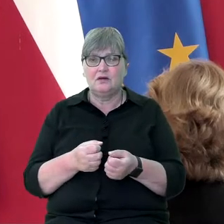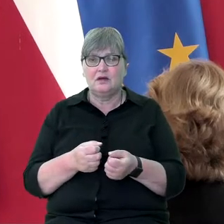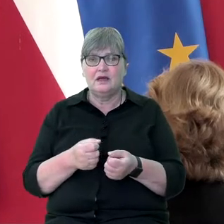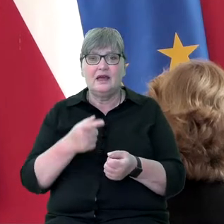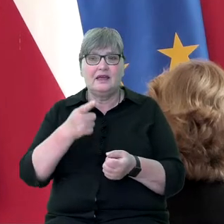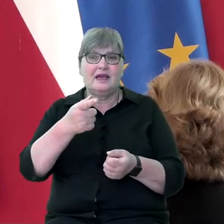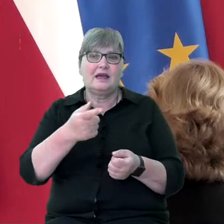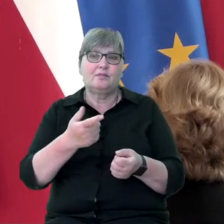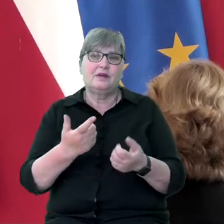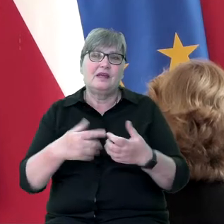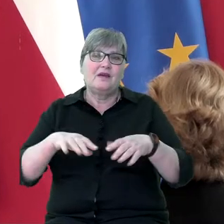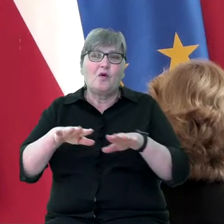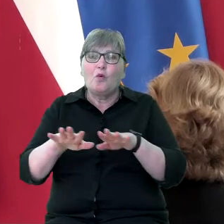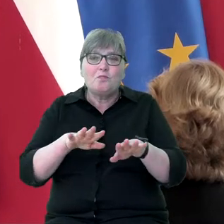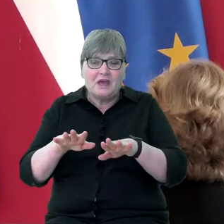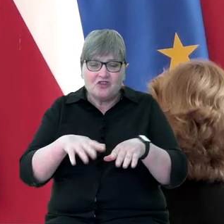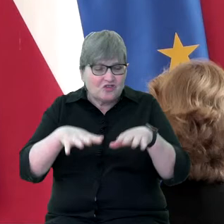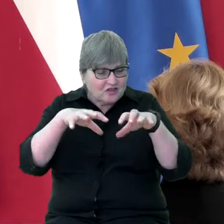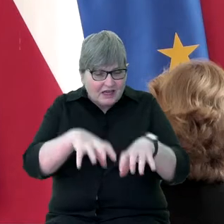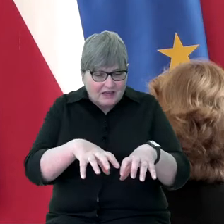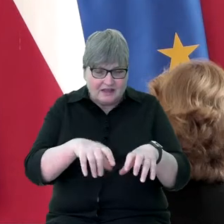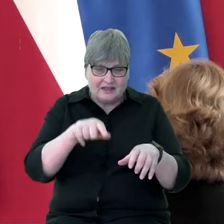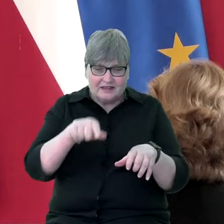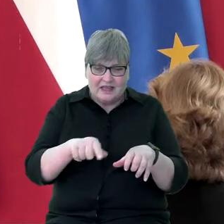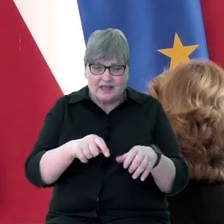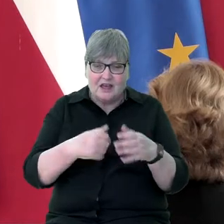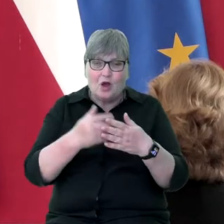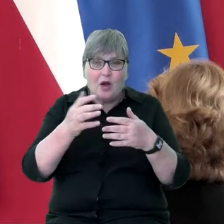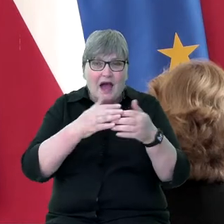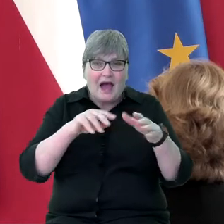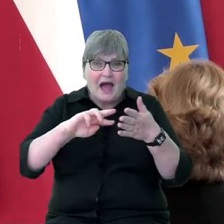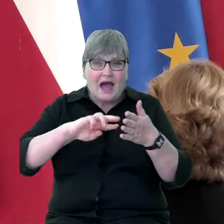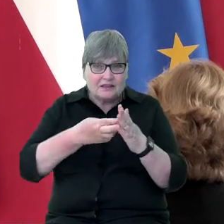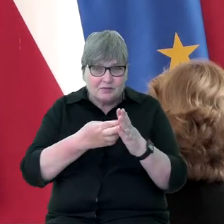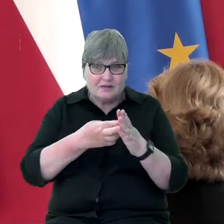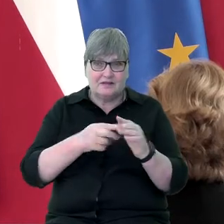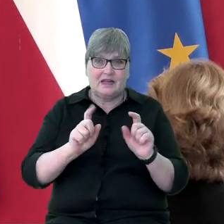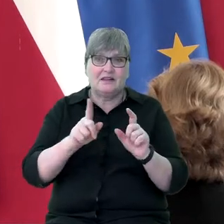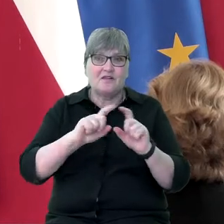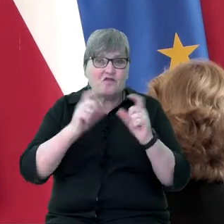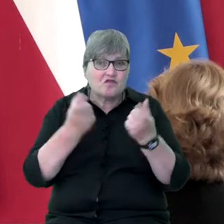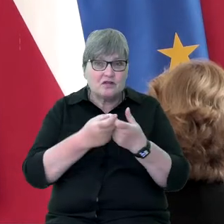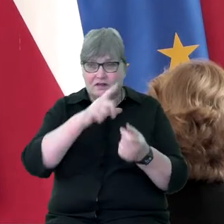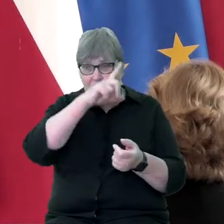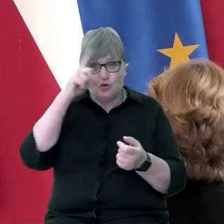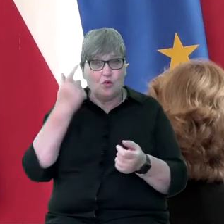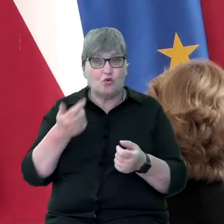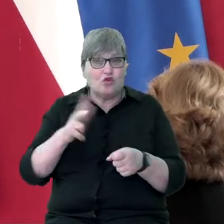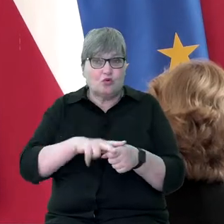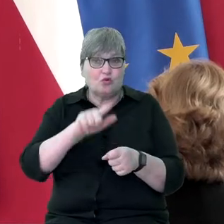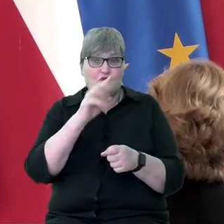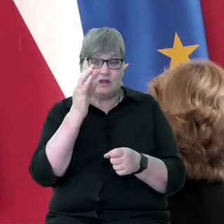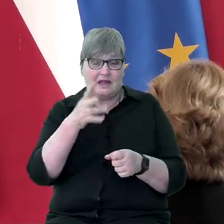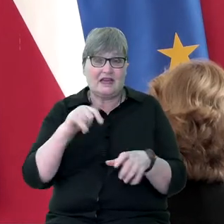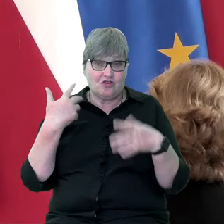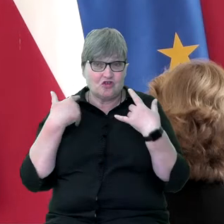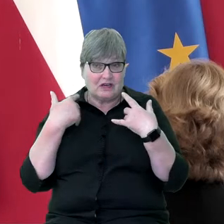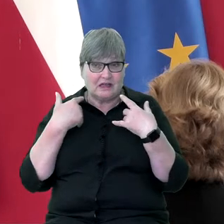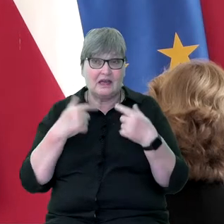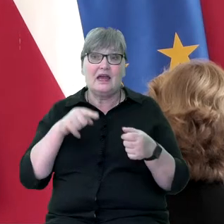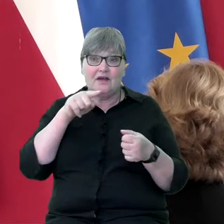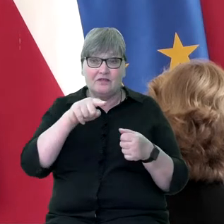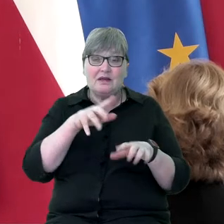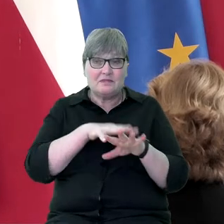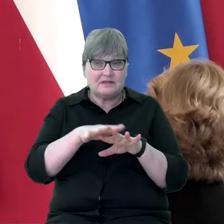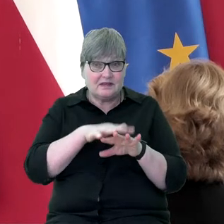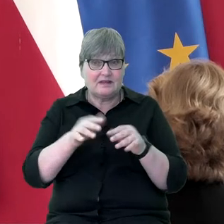umocowania tej struktury administracyjnej, ale także wszystkich ludzi, którzy w niej funkcjonowali w tym przedwojennym